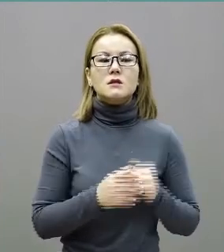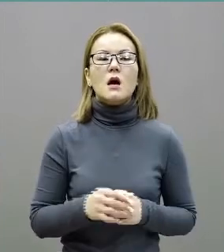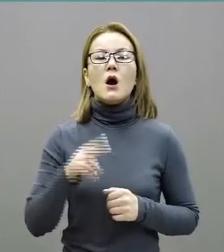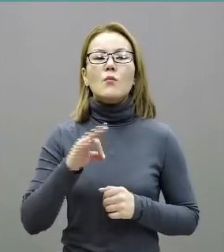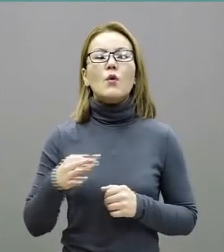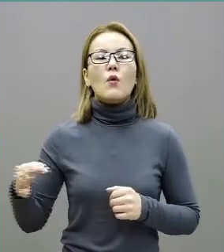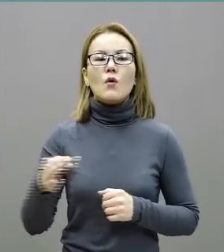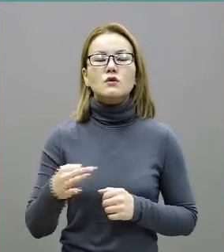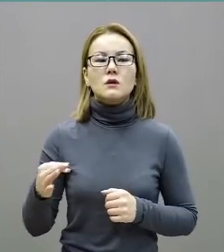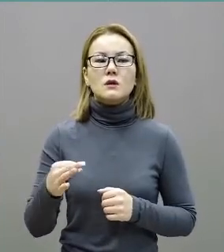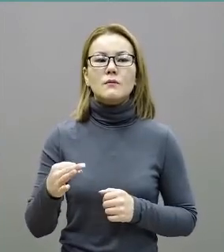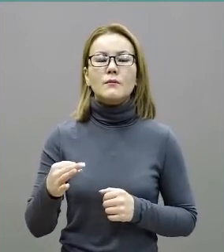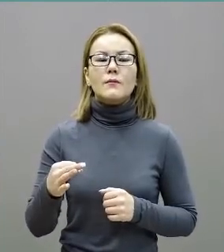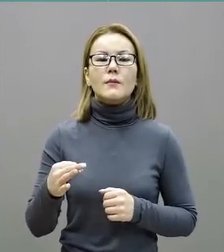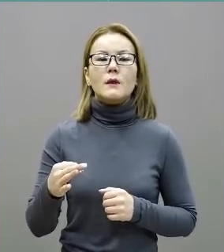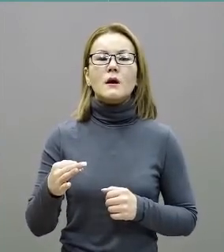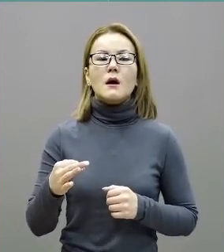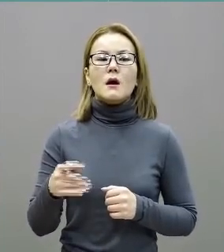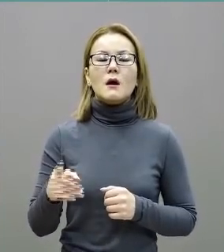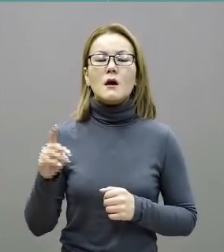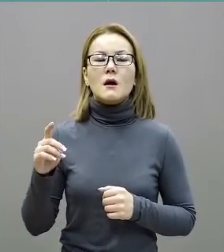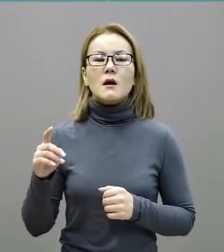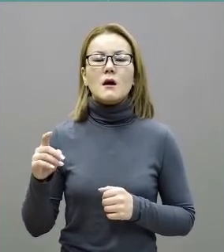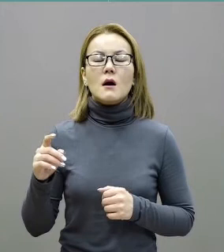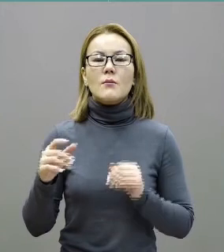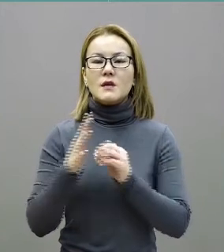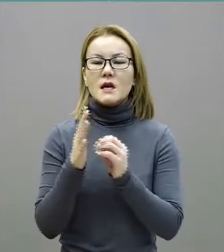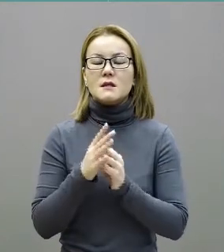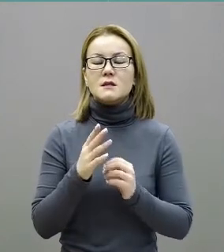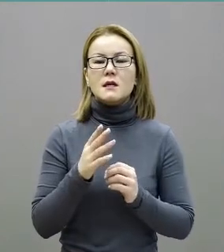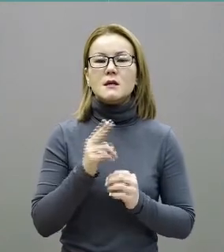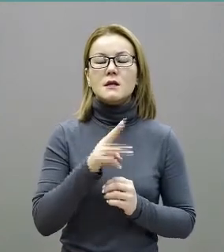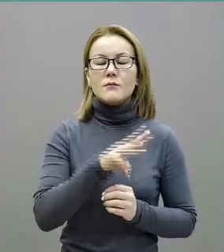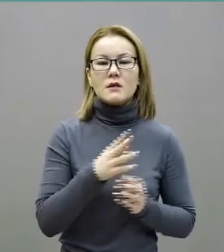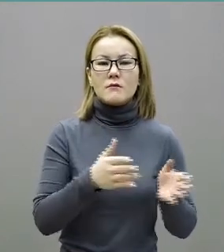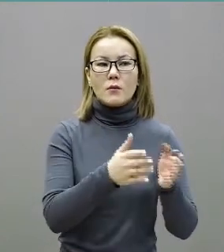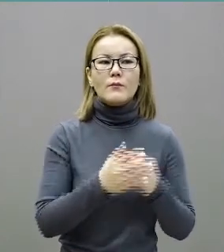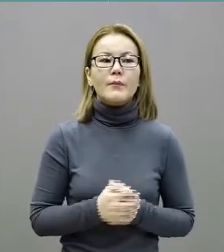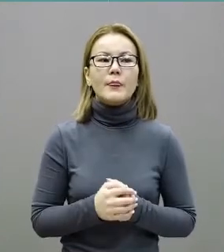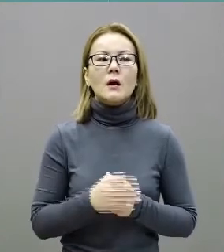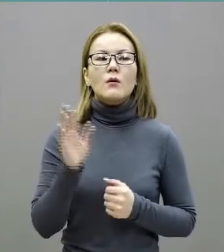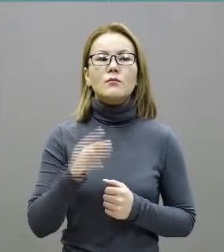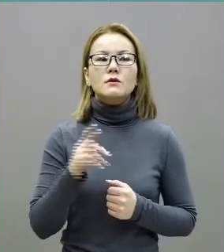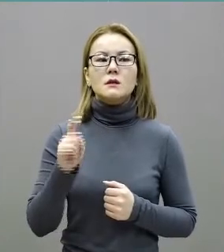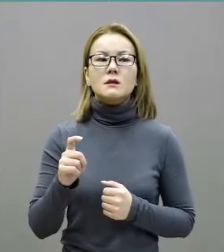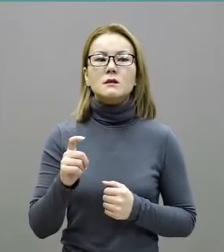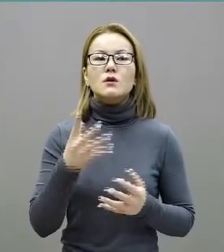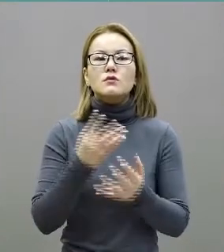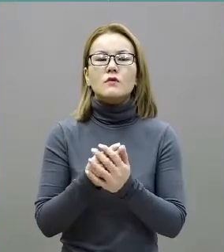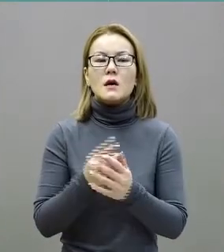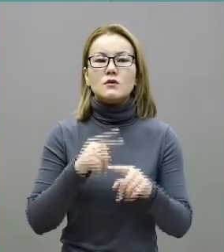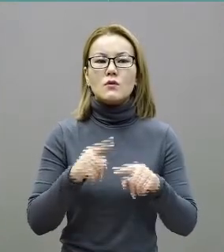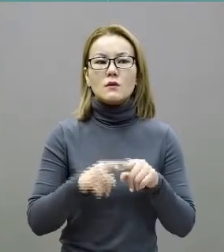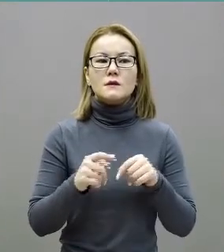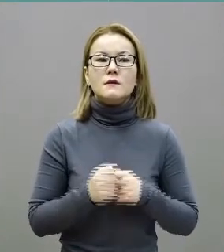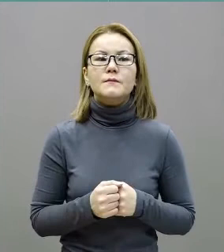реке 6 километров по озеру 15 километров пусть x километра в час собственная скорость лодки